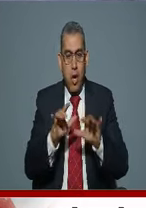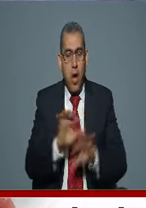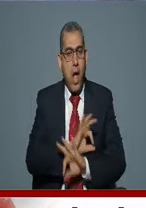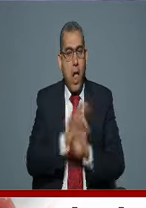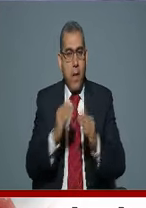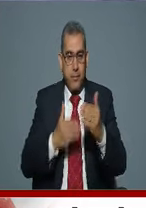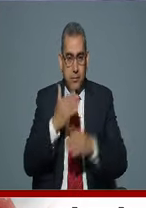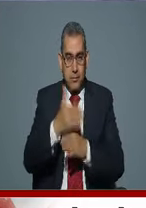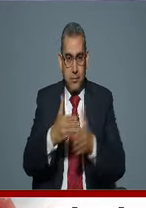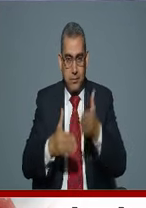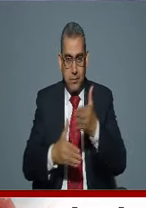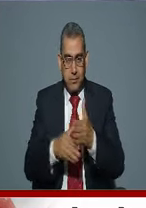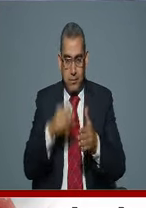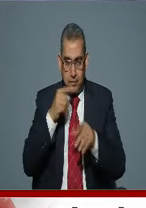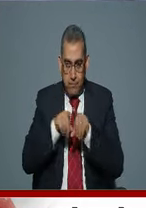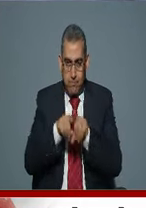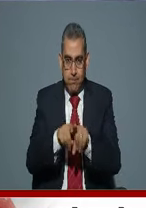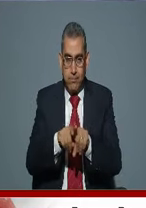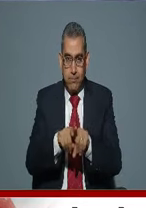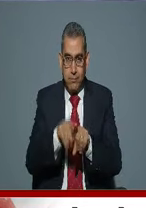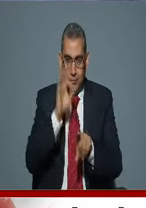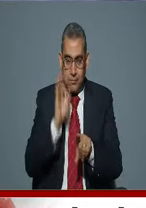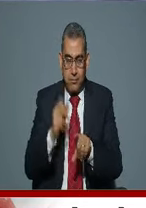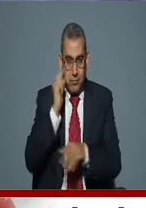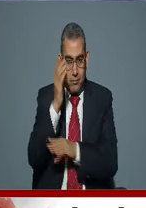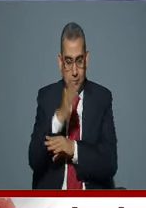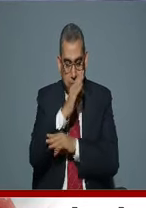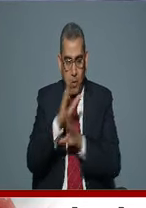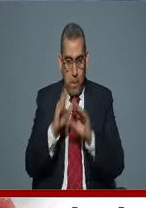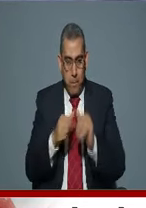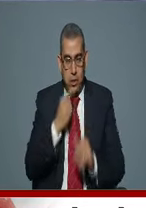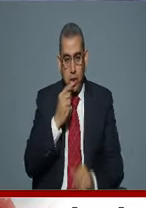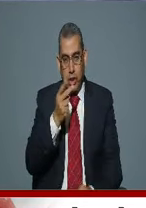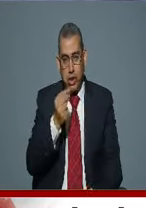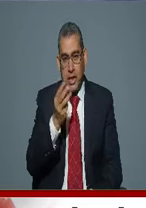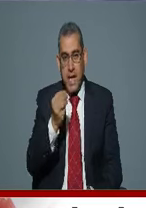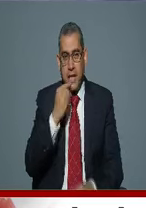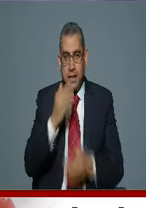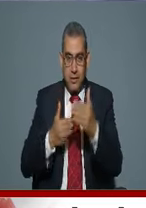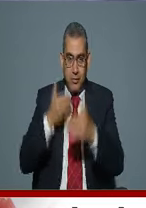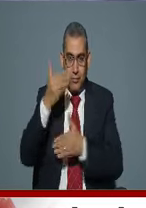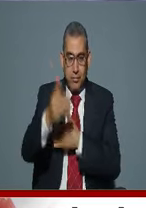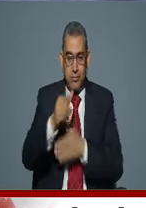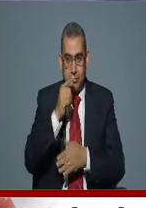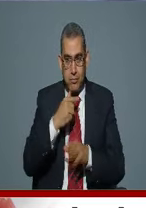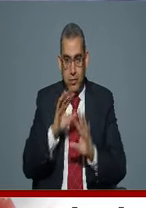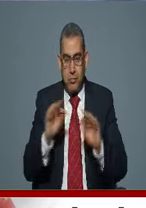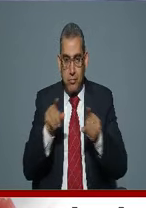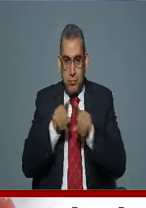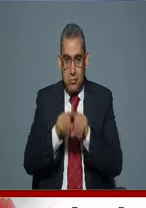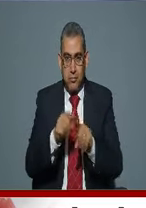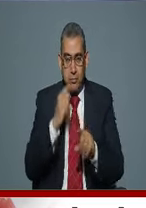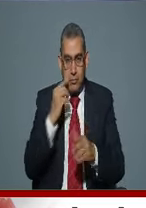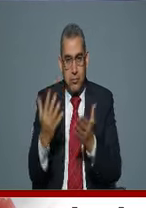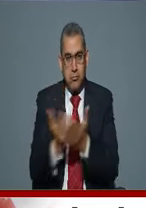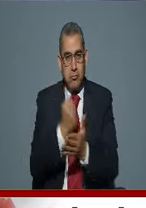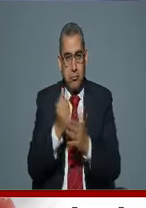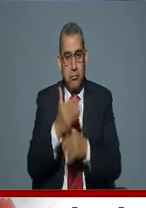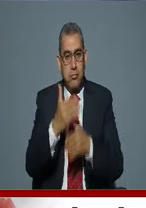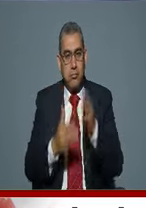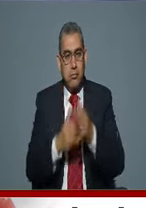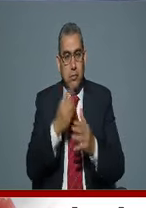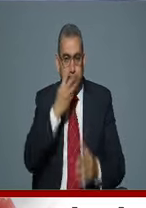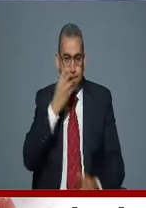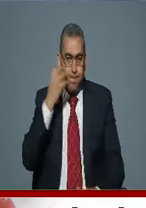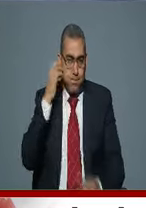تأسيسها وفقا لاستراتيجية مصر 2030، وضمن الإنجازات الكبرى